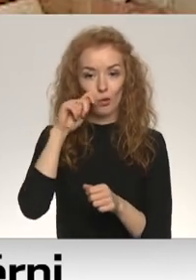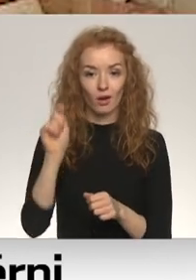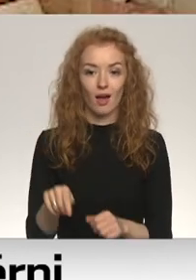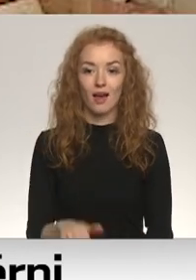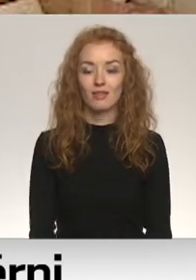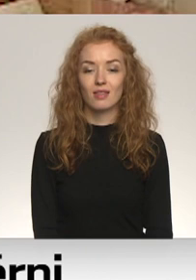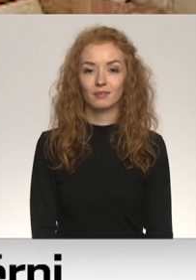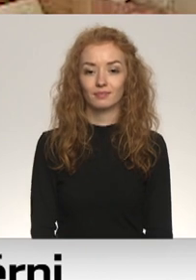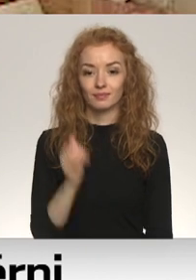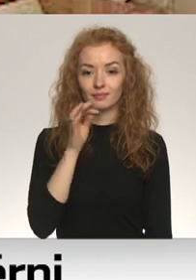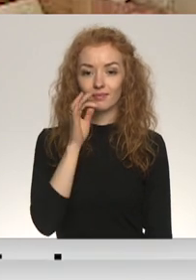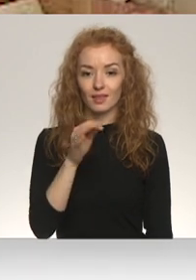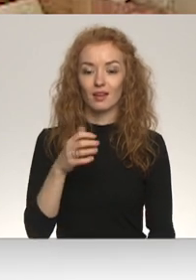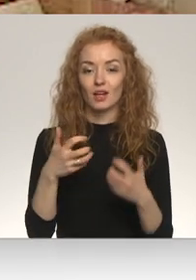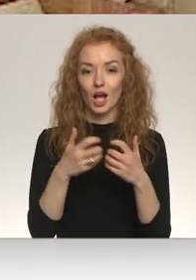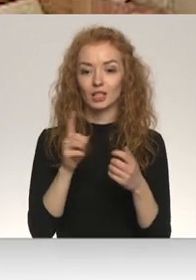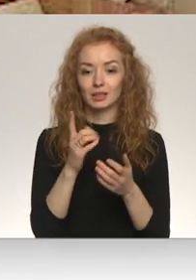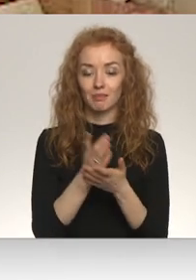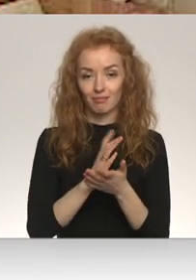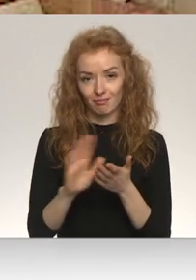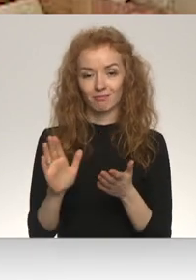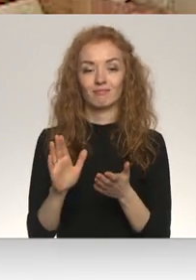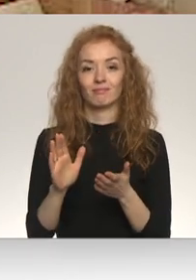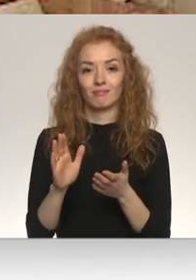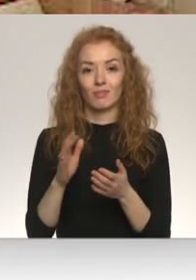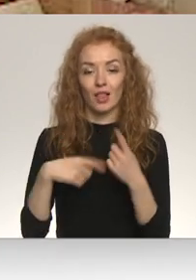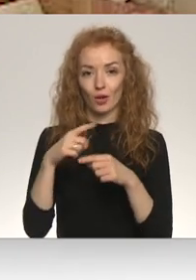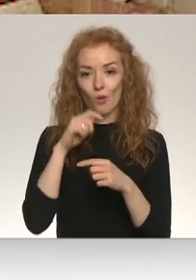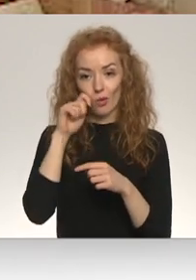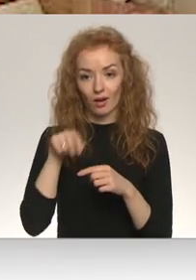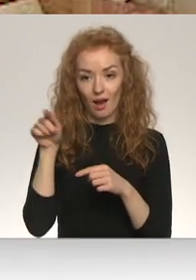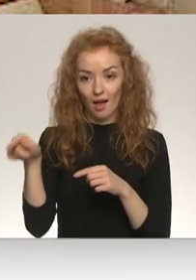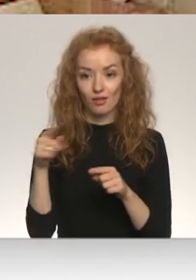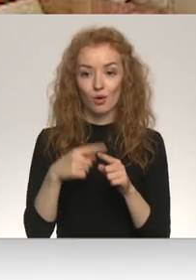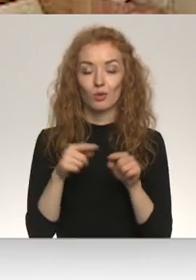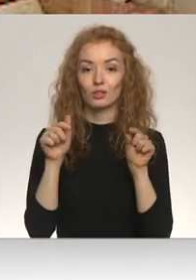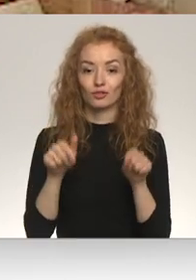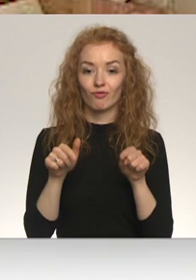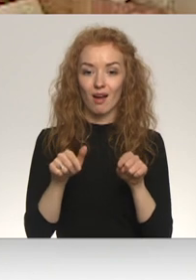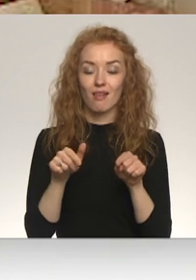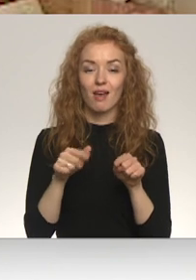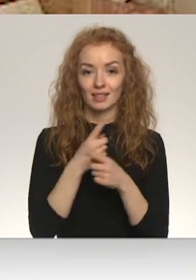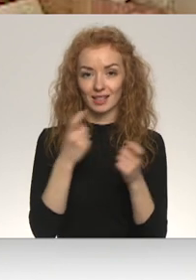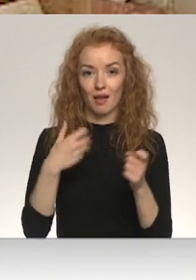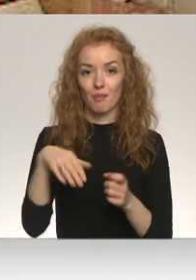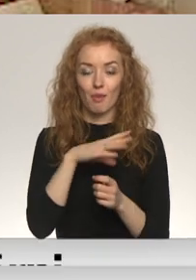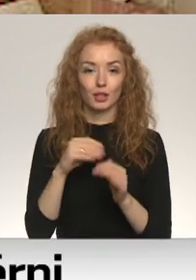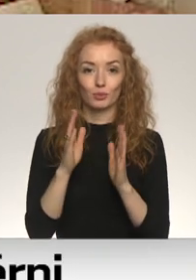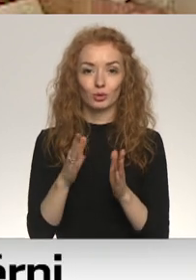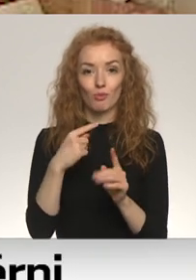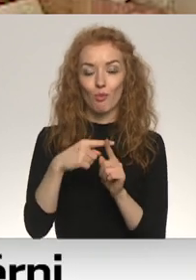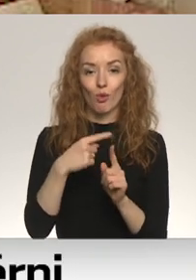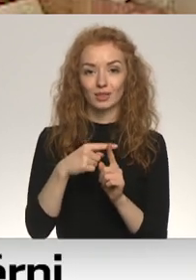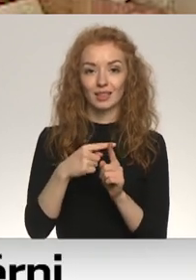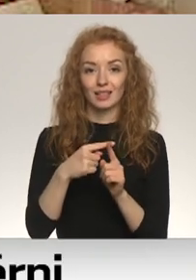drīz beigsies, viņas atgriezīs ievēlēs Ukrainā, tad arī šajā ziņā mēs būsim tādu